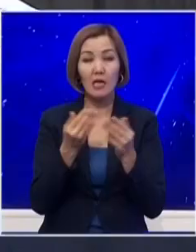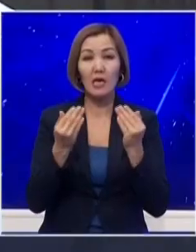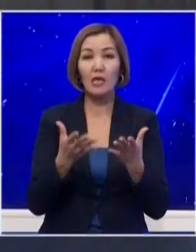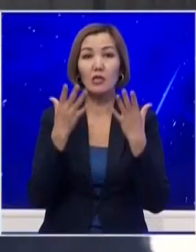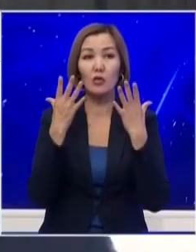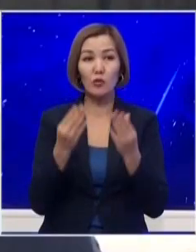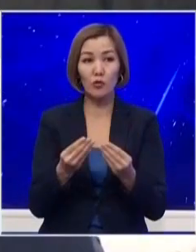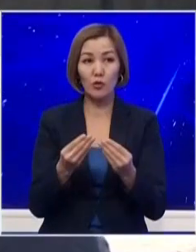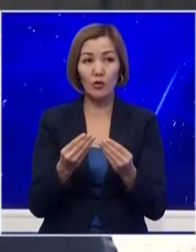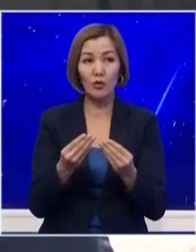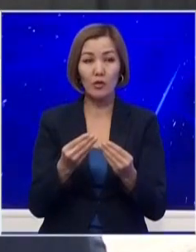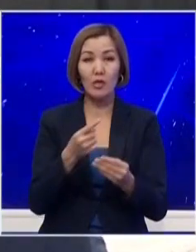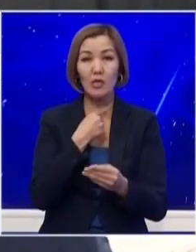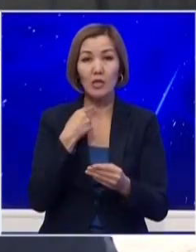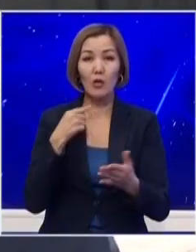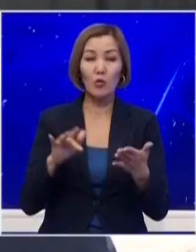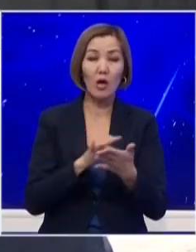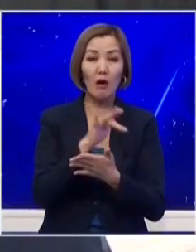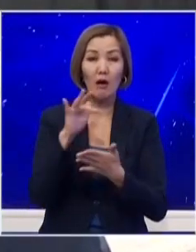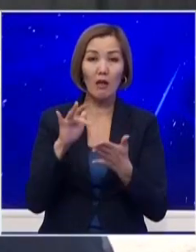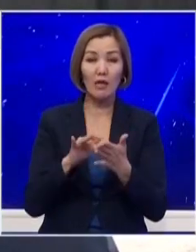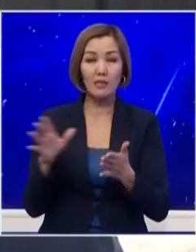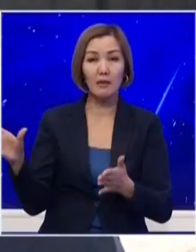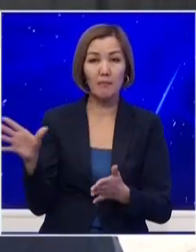уақытта бізде осы Талдықорған қаласында